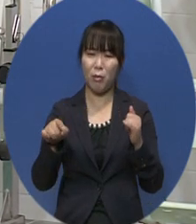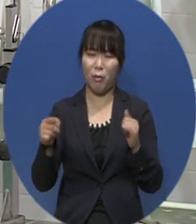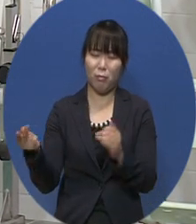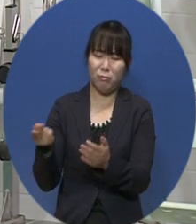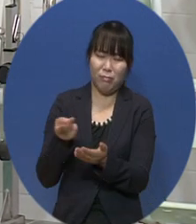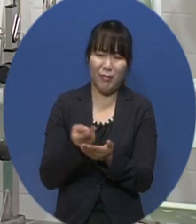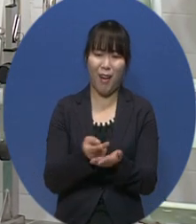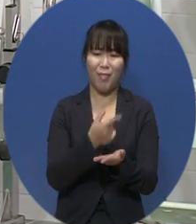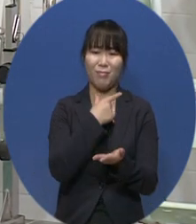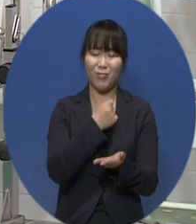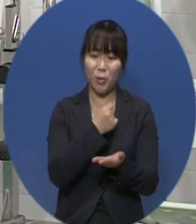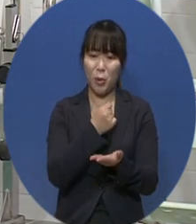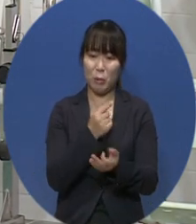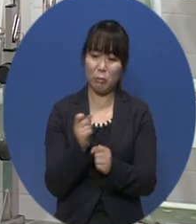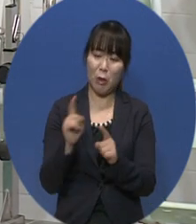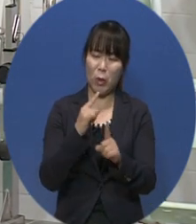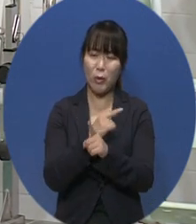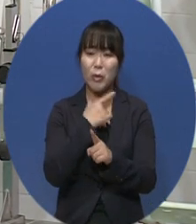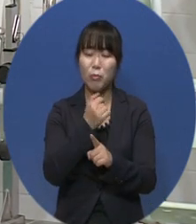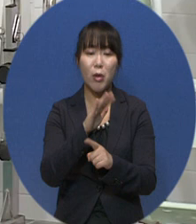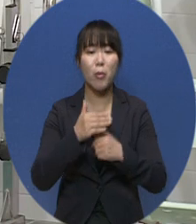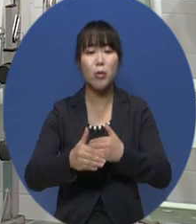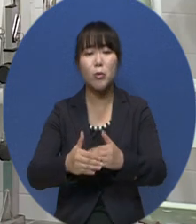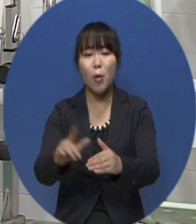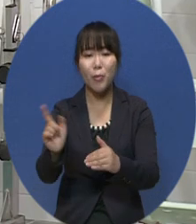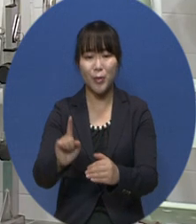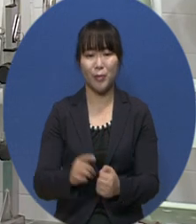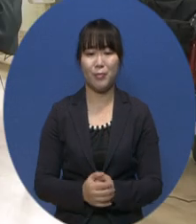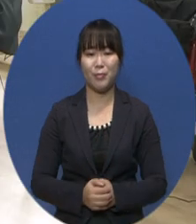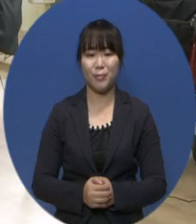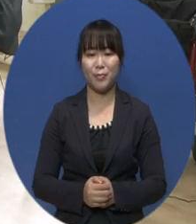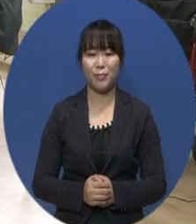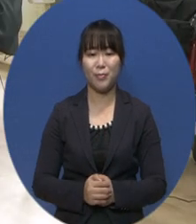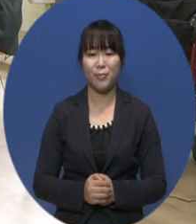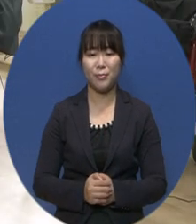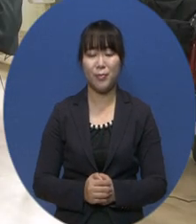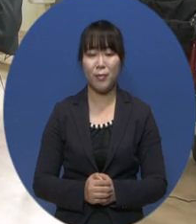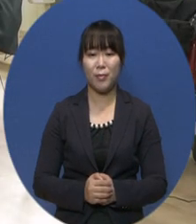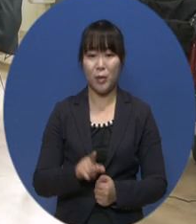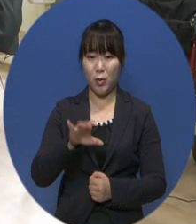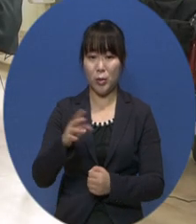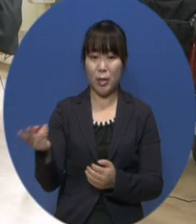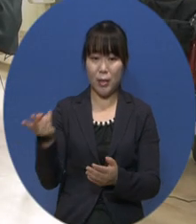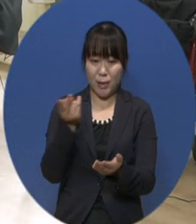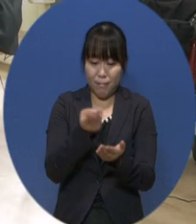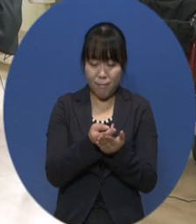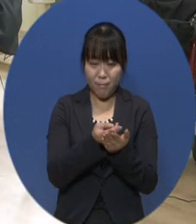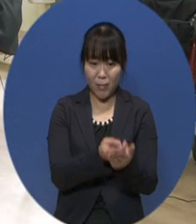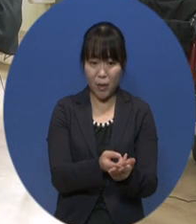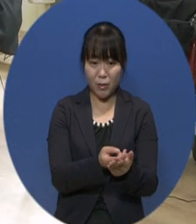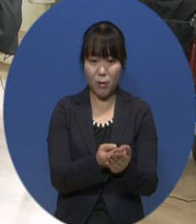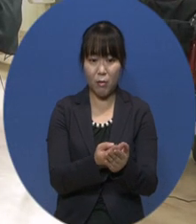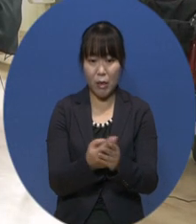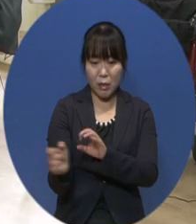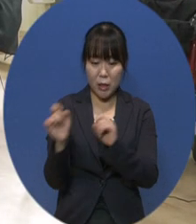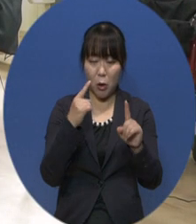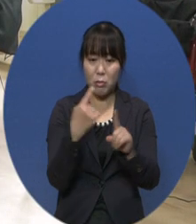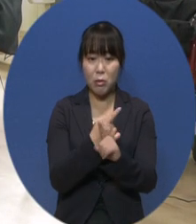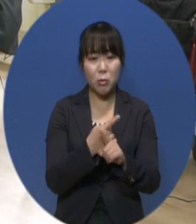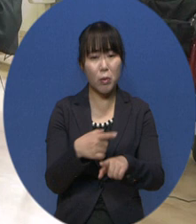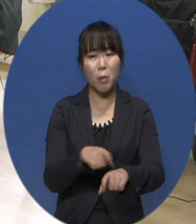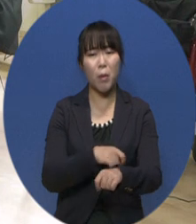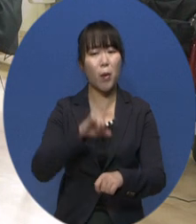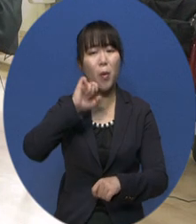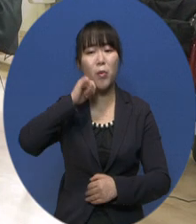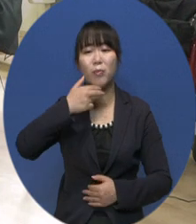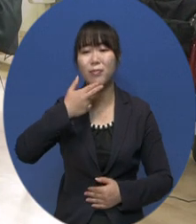하세요. 네. 예. 어떤 절차가 필요한가요? 아, 뭐, 여기 입원해서 재활치료 받는 것은 네. 뭐 크게 어려운 건